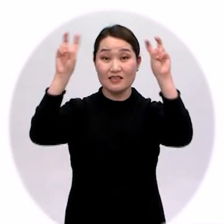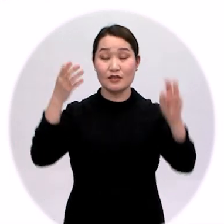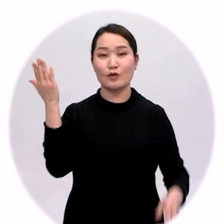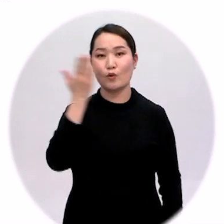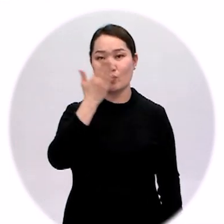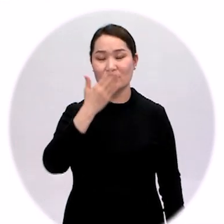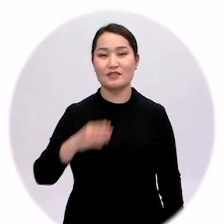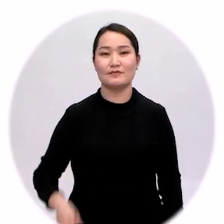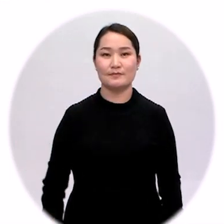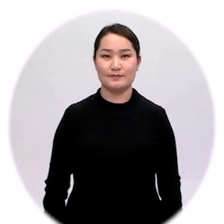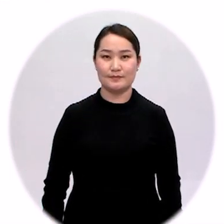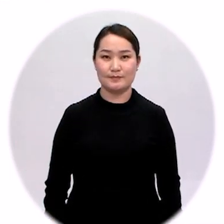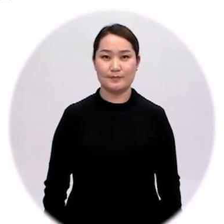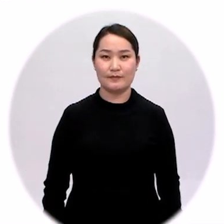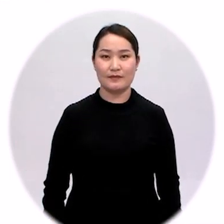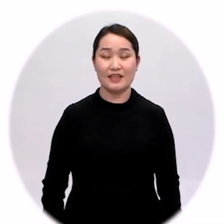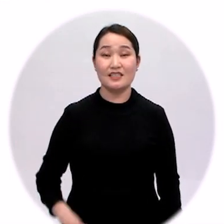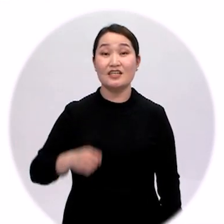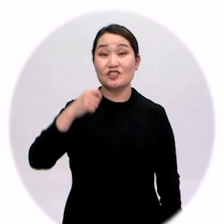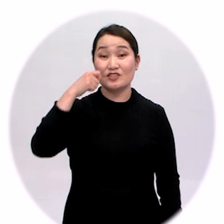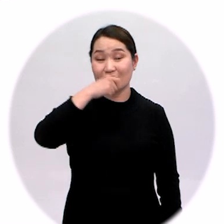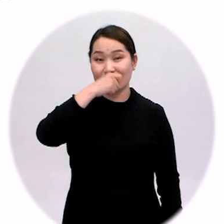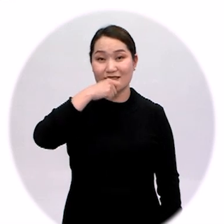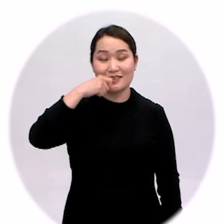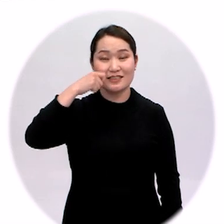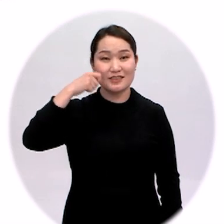сонсоорой. Шүдээ